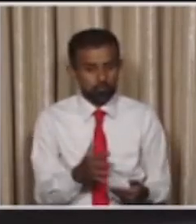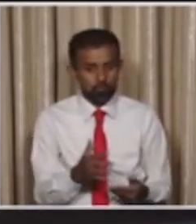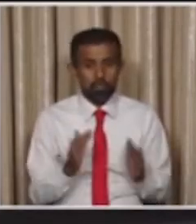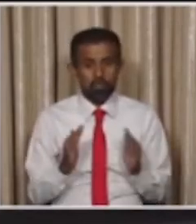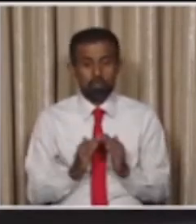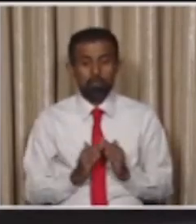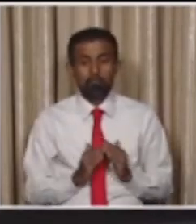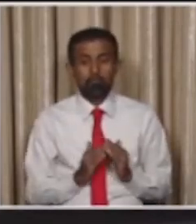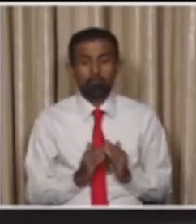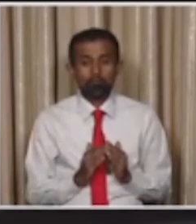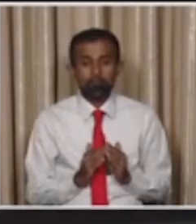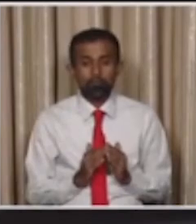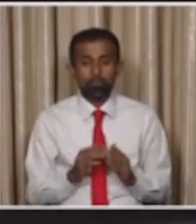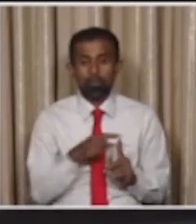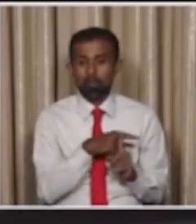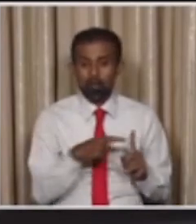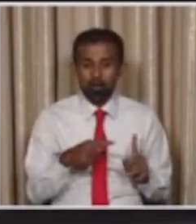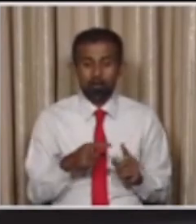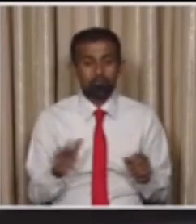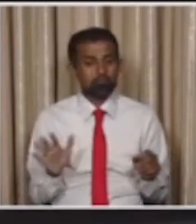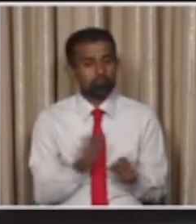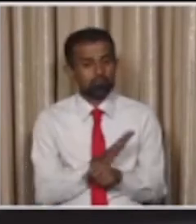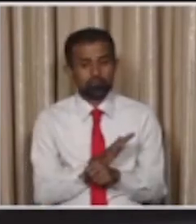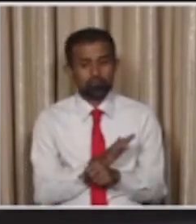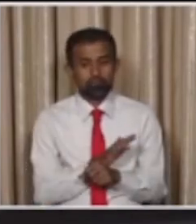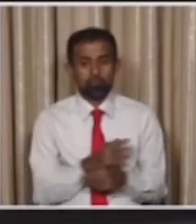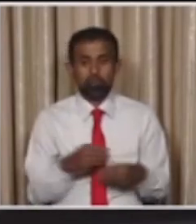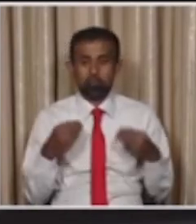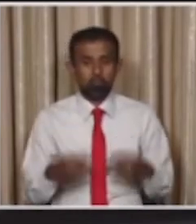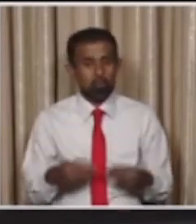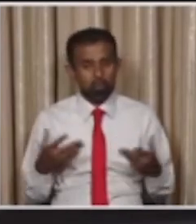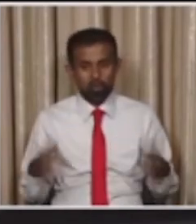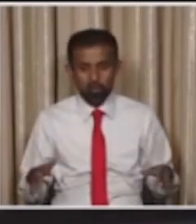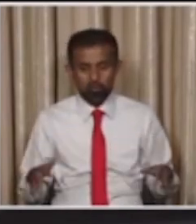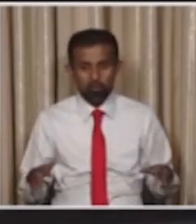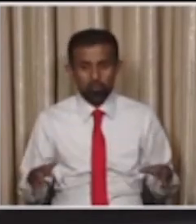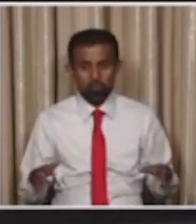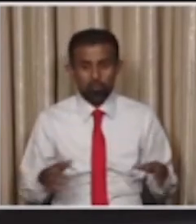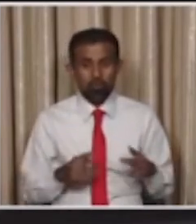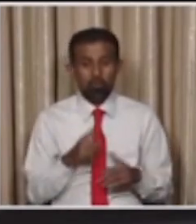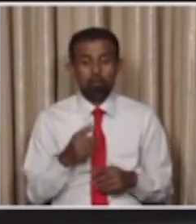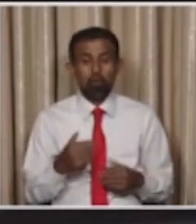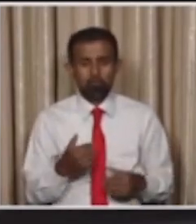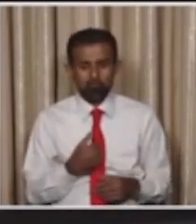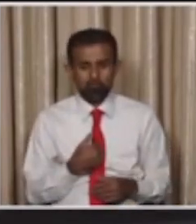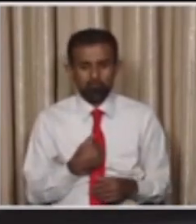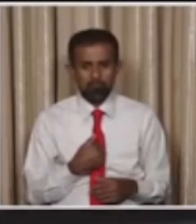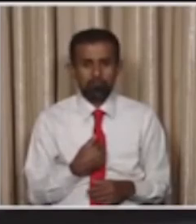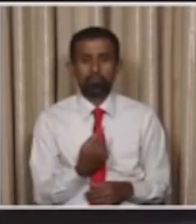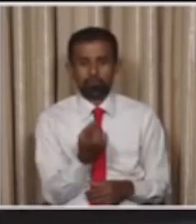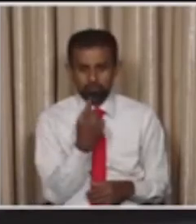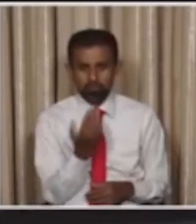නිවාස අර්ධ පූර්ණ වශයෙන් හානි වෙලා තියෙනවා. ගරු කතානායකතුමනි, මට දැනගන්න